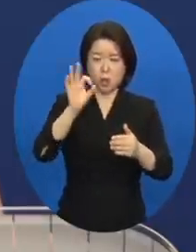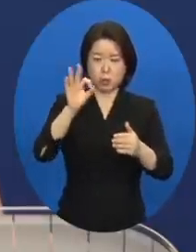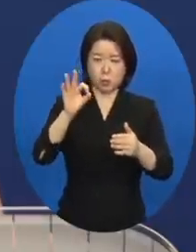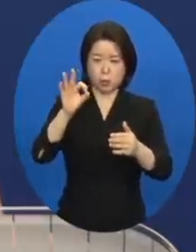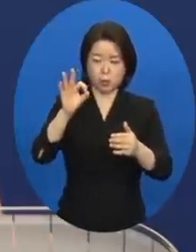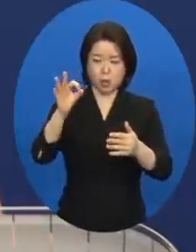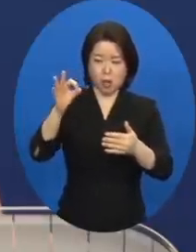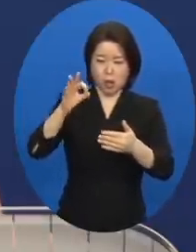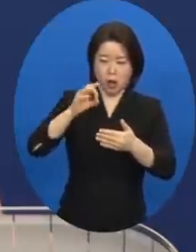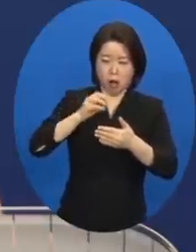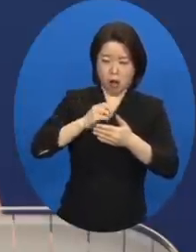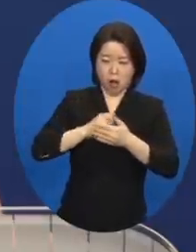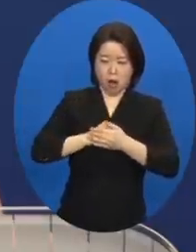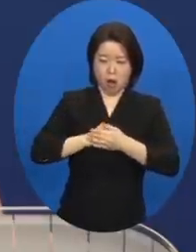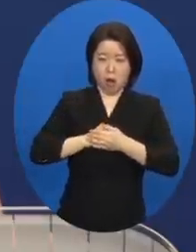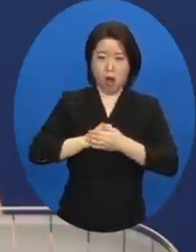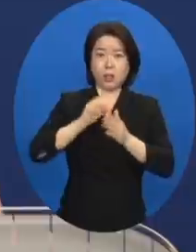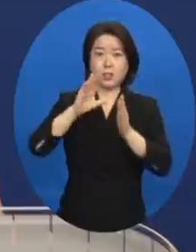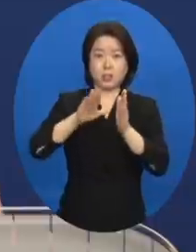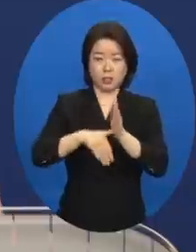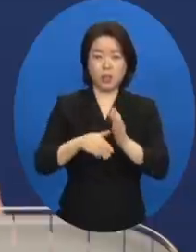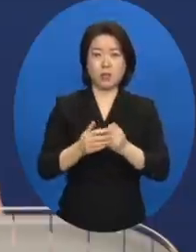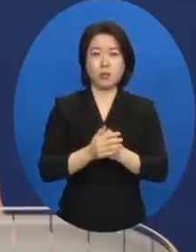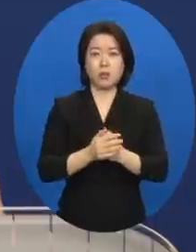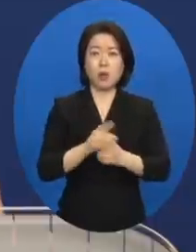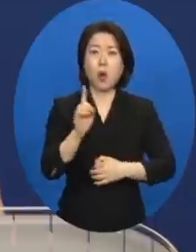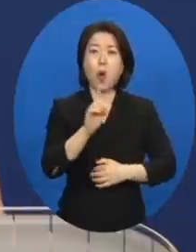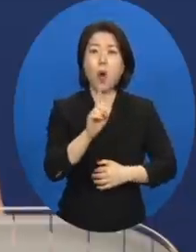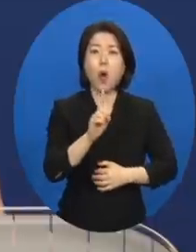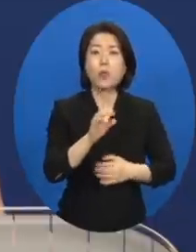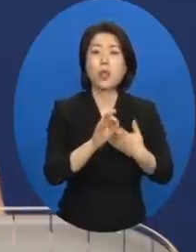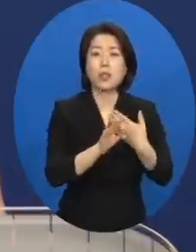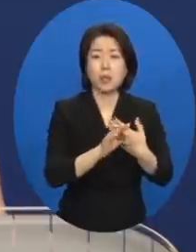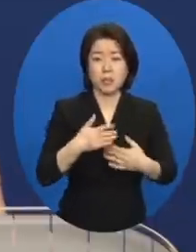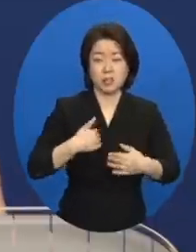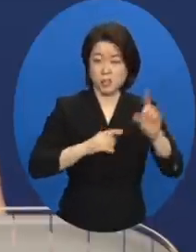자리하고 있을 때는 어땠냐면